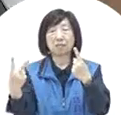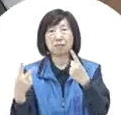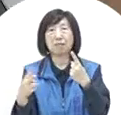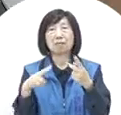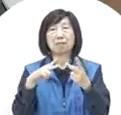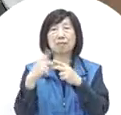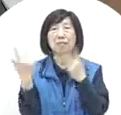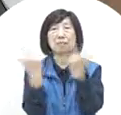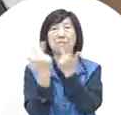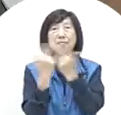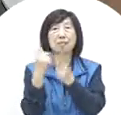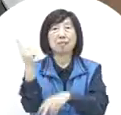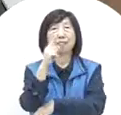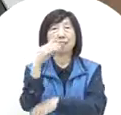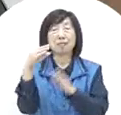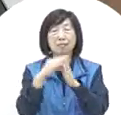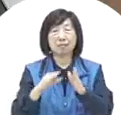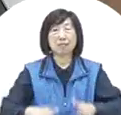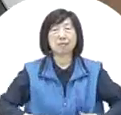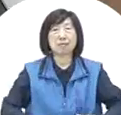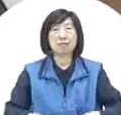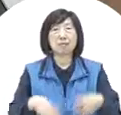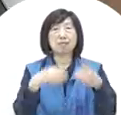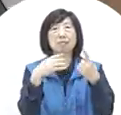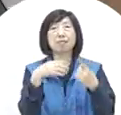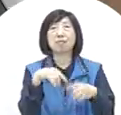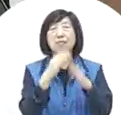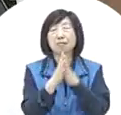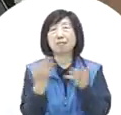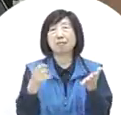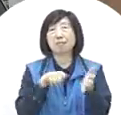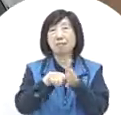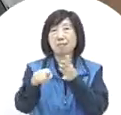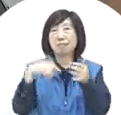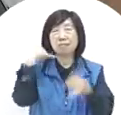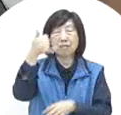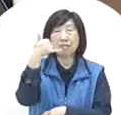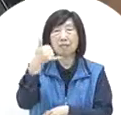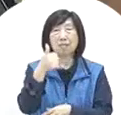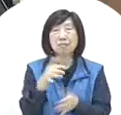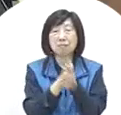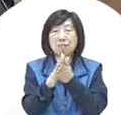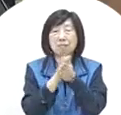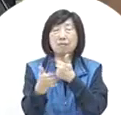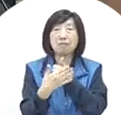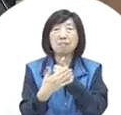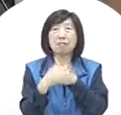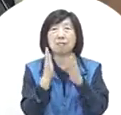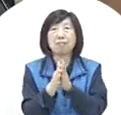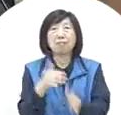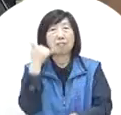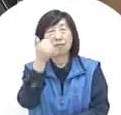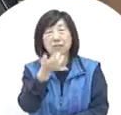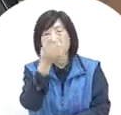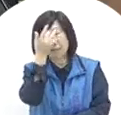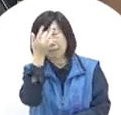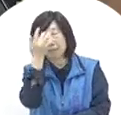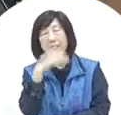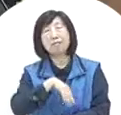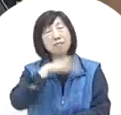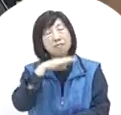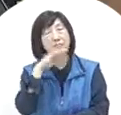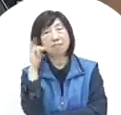消防局紧急救护119专线，不断地寻求协助帮忙，电话不通，等待指示跟等待救护车送